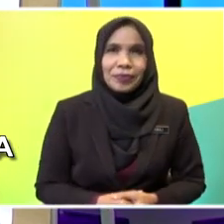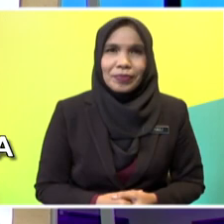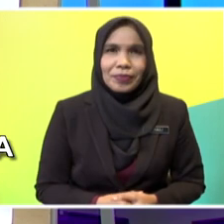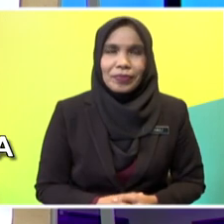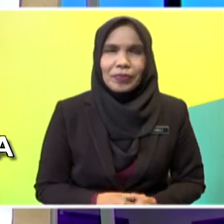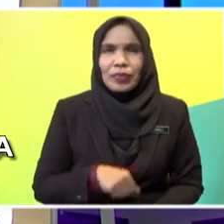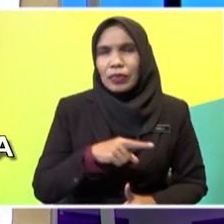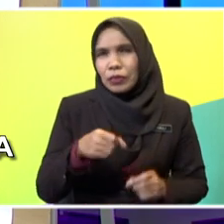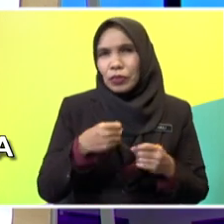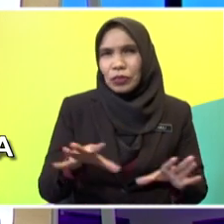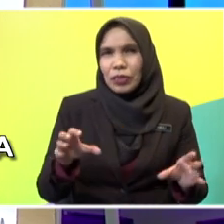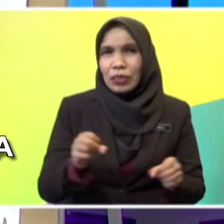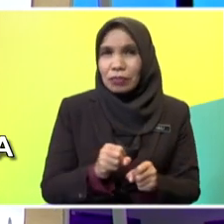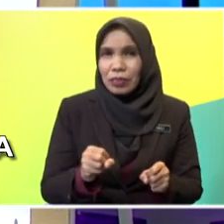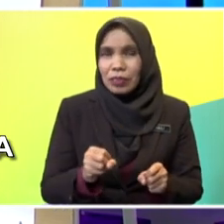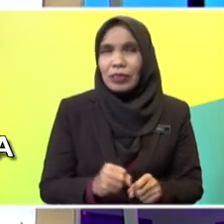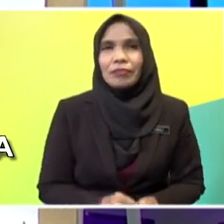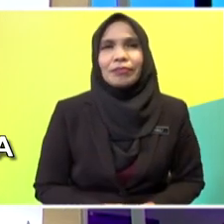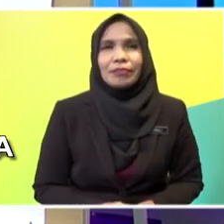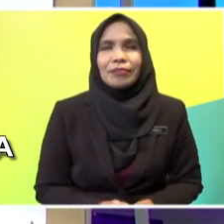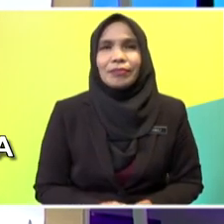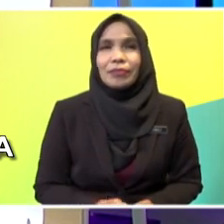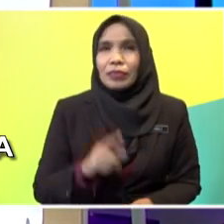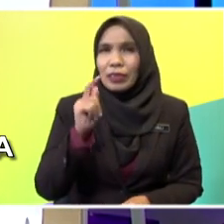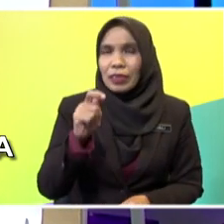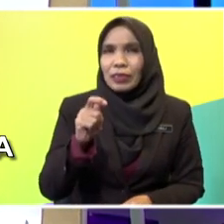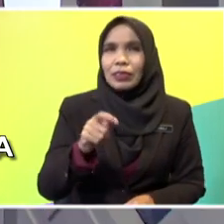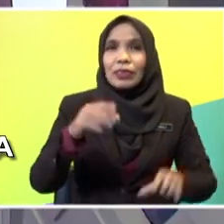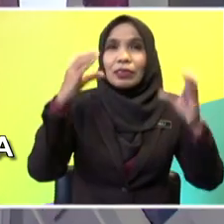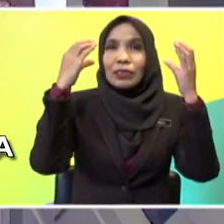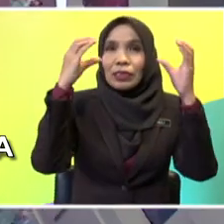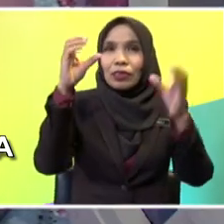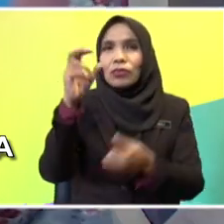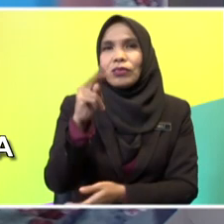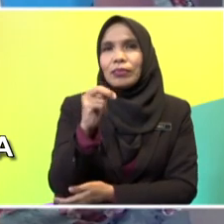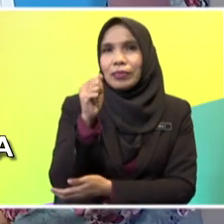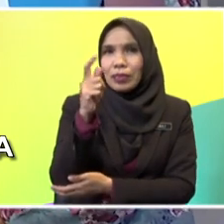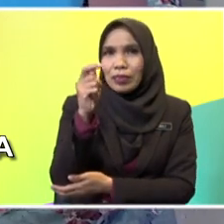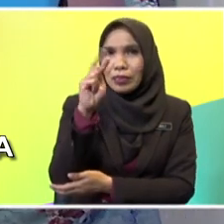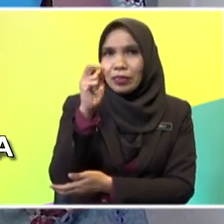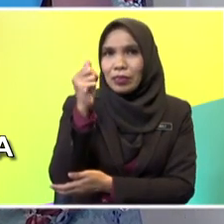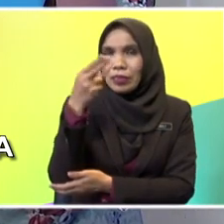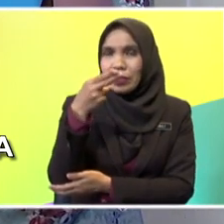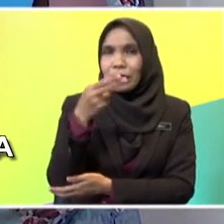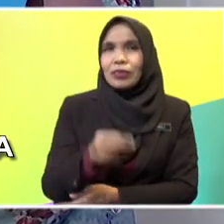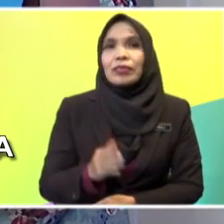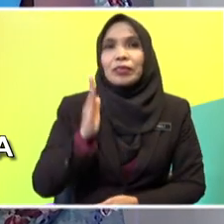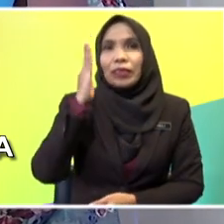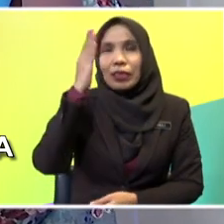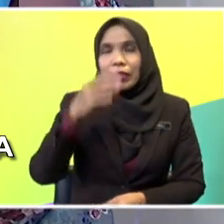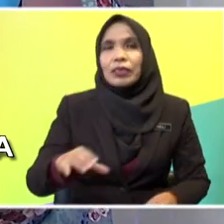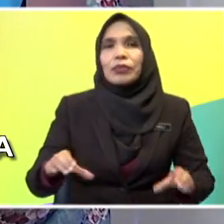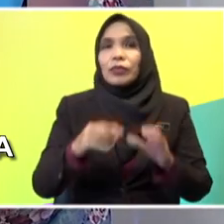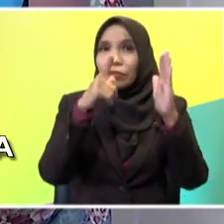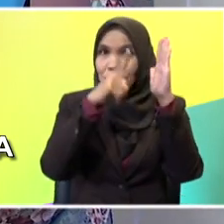tu, Cikgu Natra akan buat labu dia, Cikgu Natra. Untuk labu biasanya kita akan guna pita ukur.